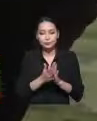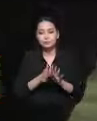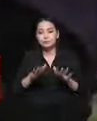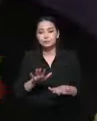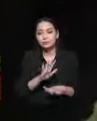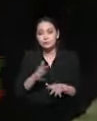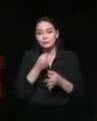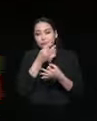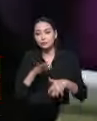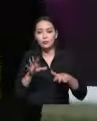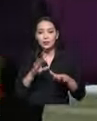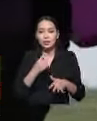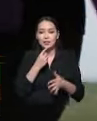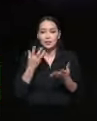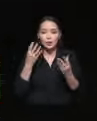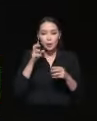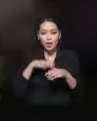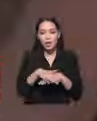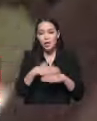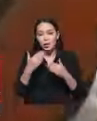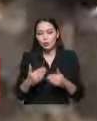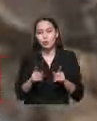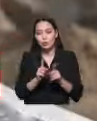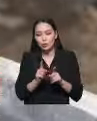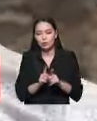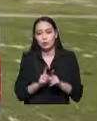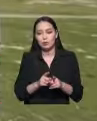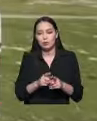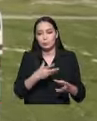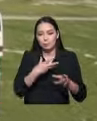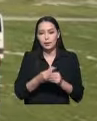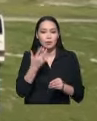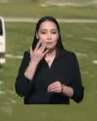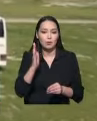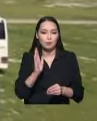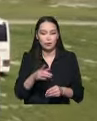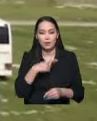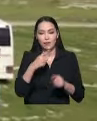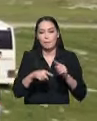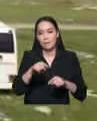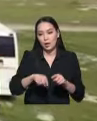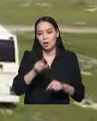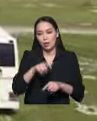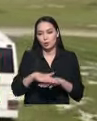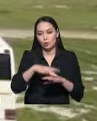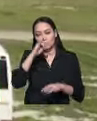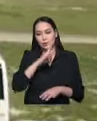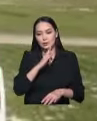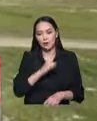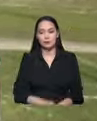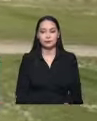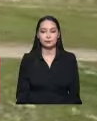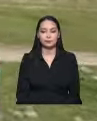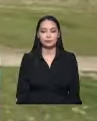кез келген қиын сәтте еліміз үшін ортақ мүдде жолында бірге боламыз, дейді патриот жастар. Базаргүл Нәдірқызы, Нұрбол Мұғалім,